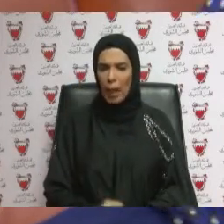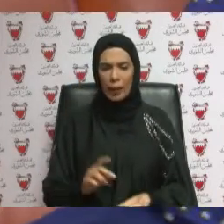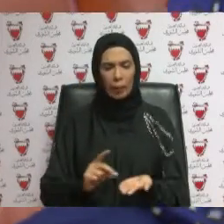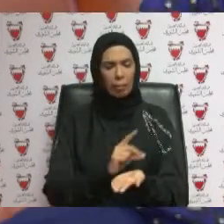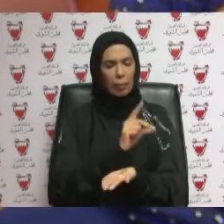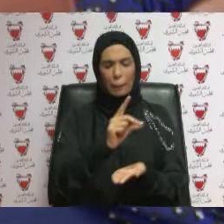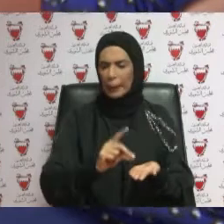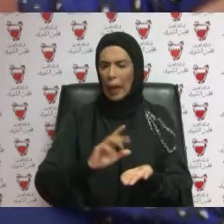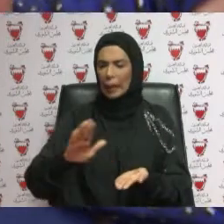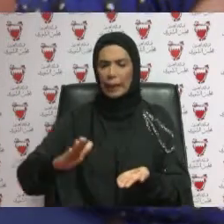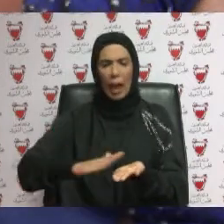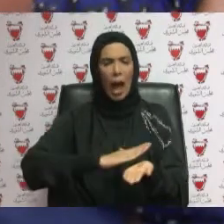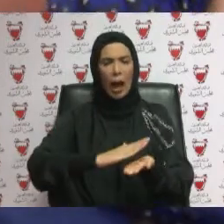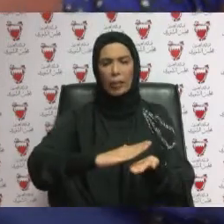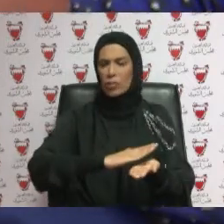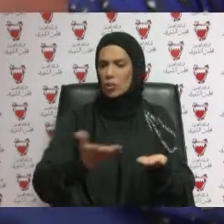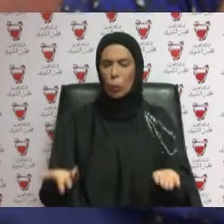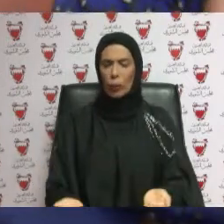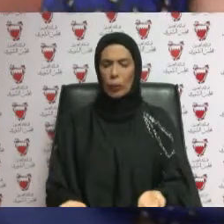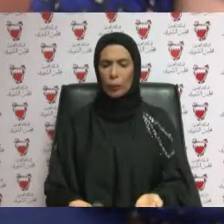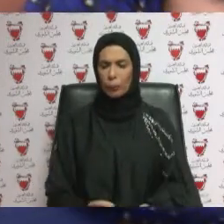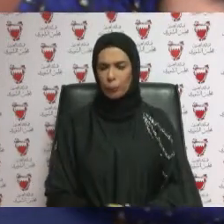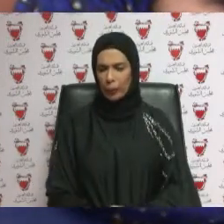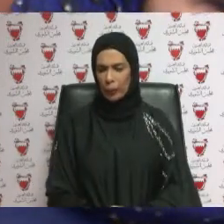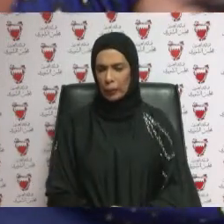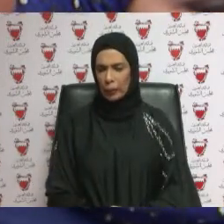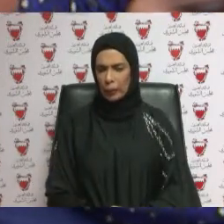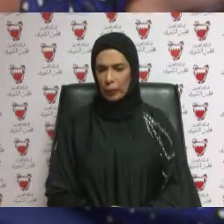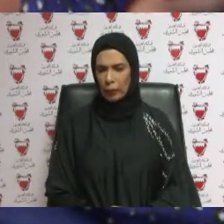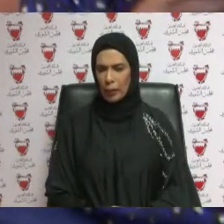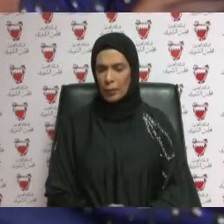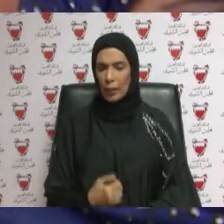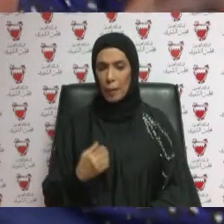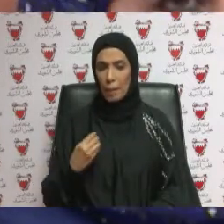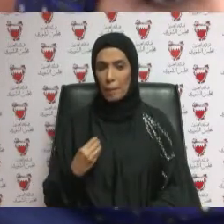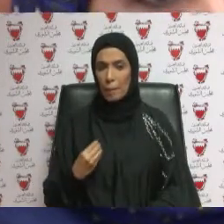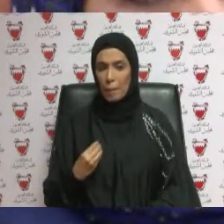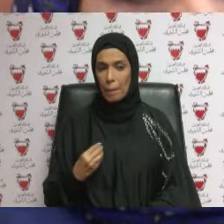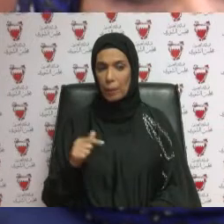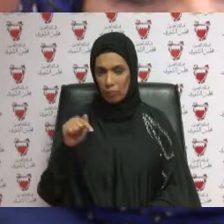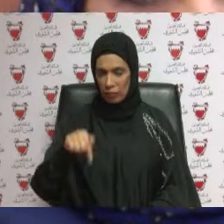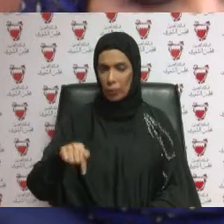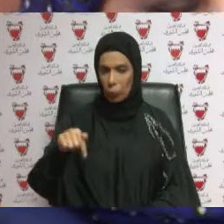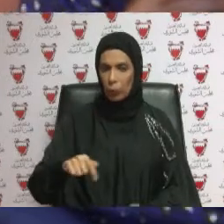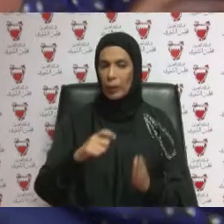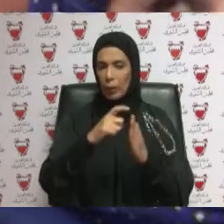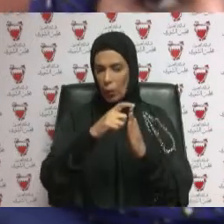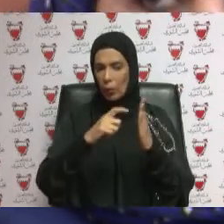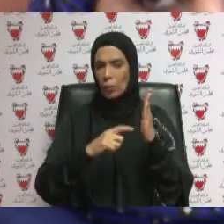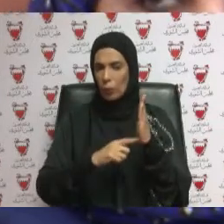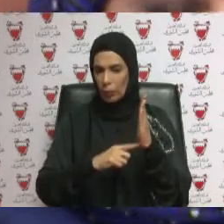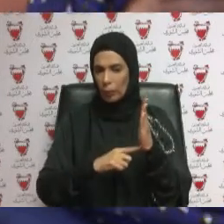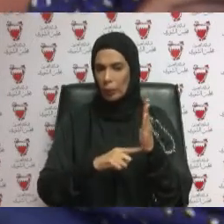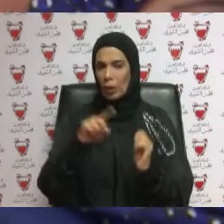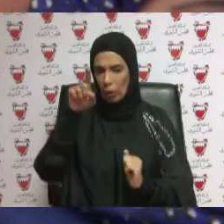الأخوان لتكون مسطحات مائية. من الجميل جدا أن يكون هناك قانون